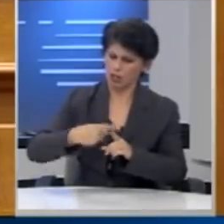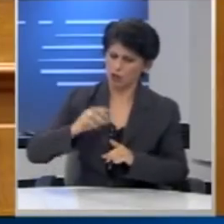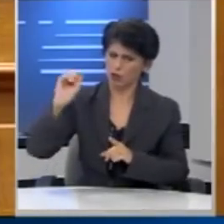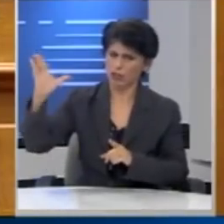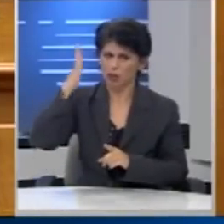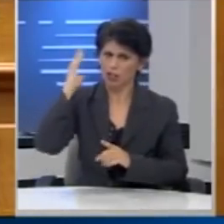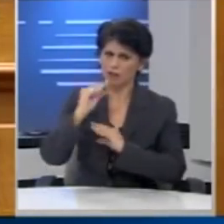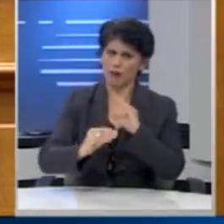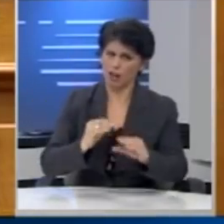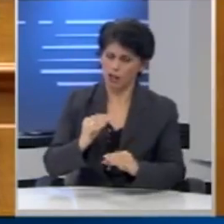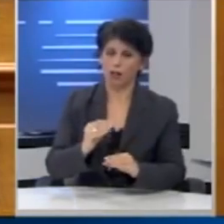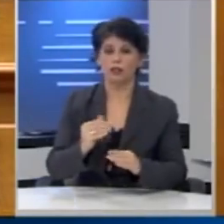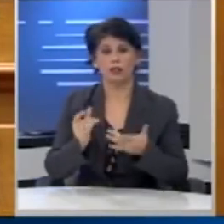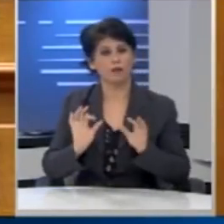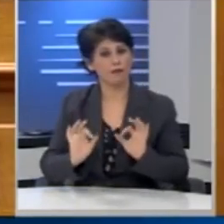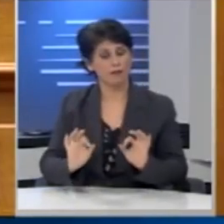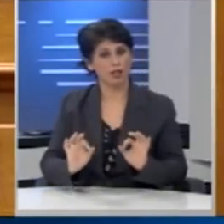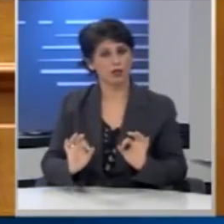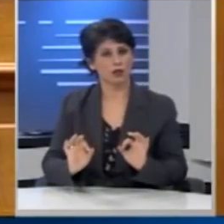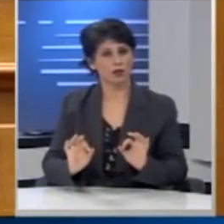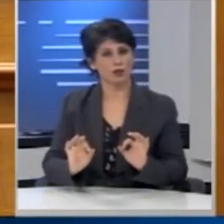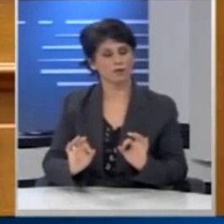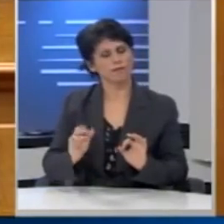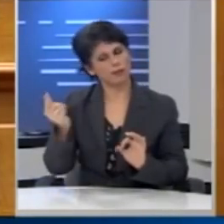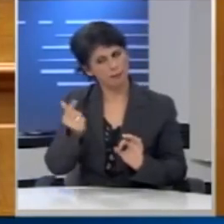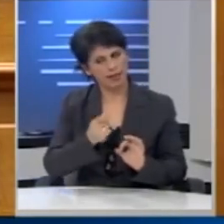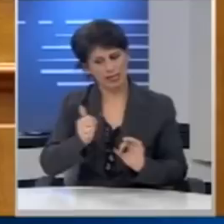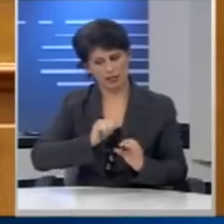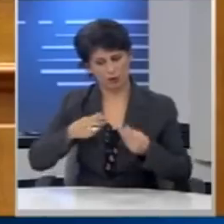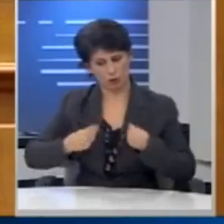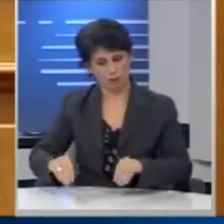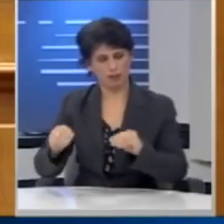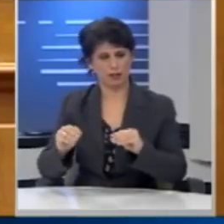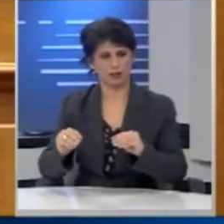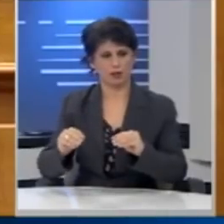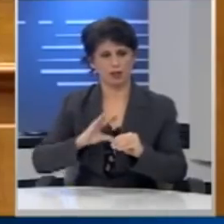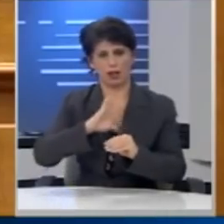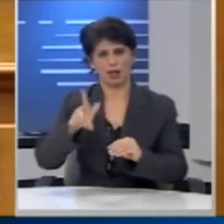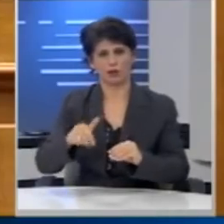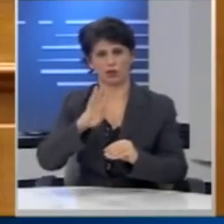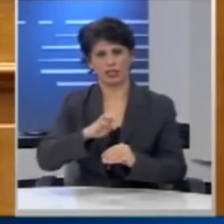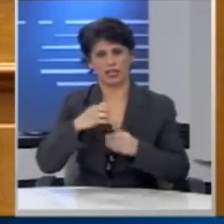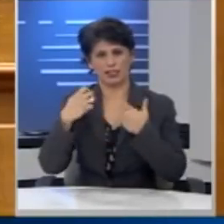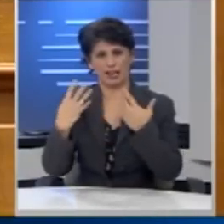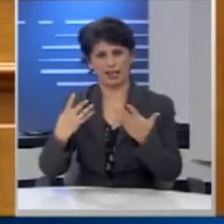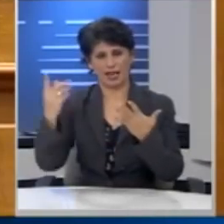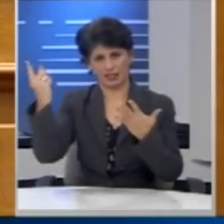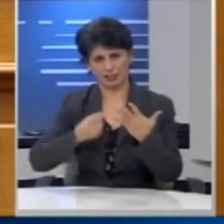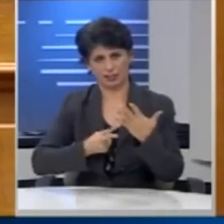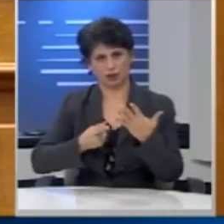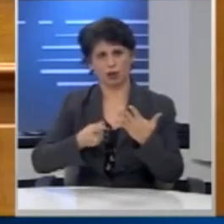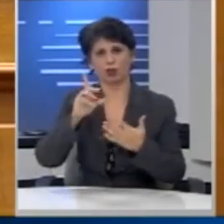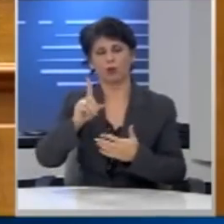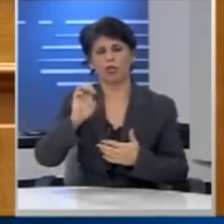κεφαλαίων. Και βεβαίως με τη μερική ιδιωτικοποίηση έως 49%